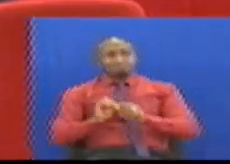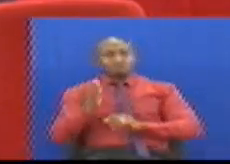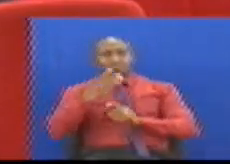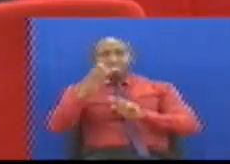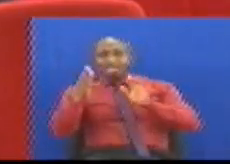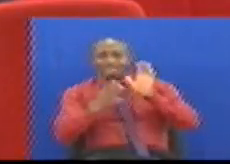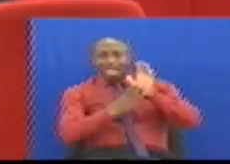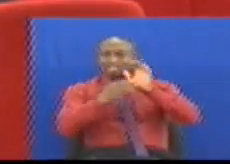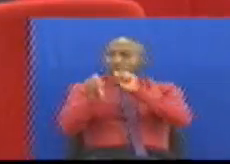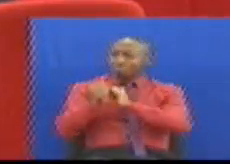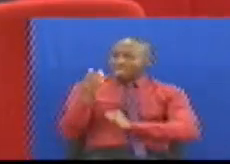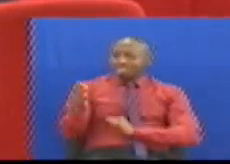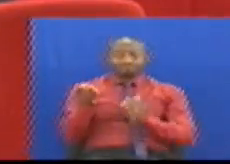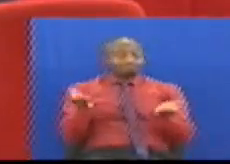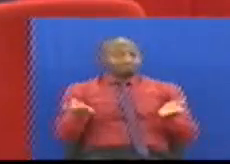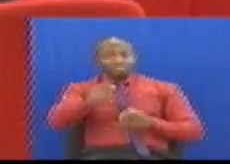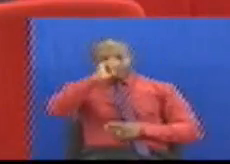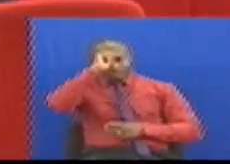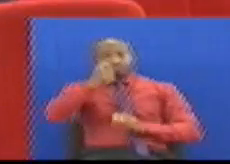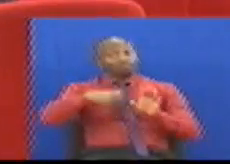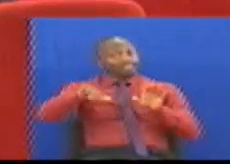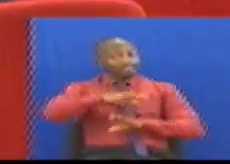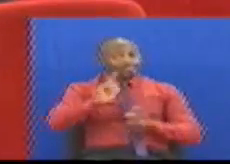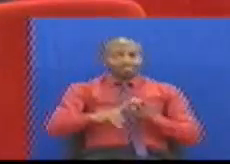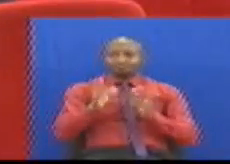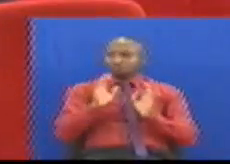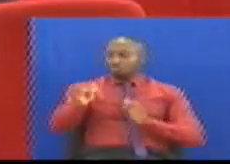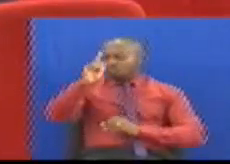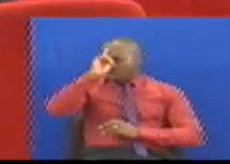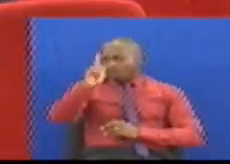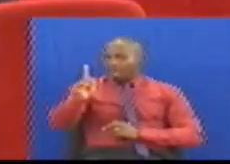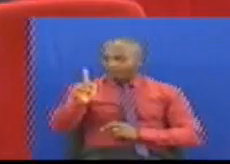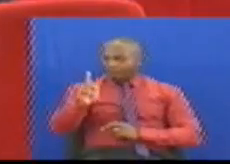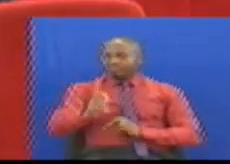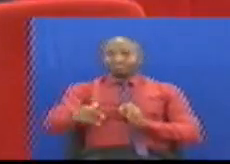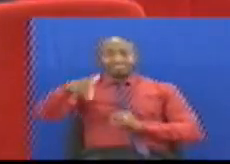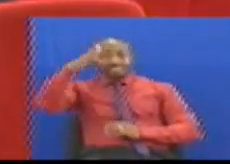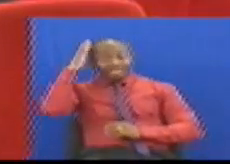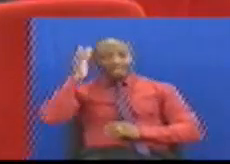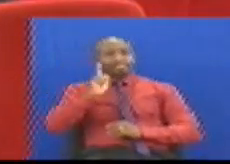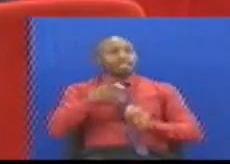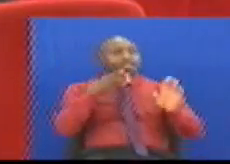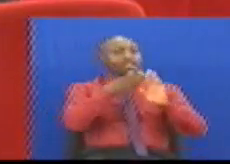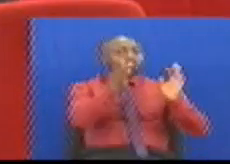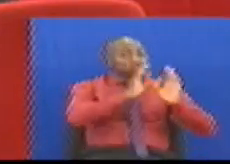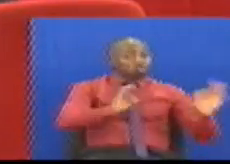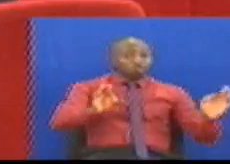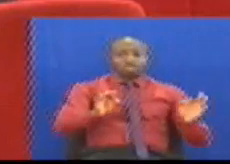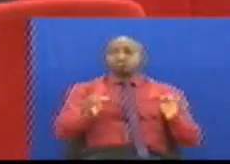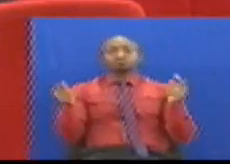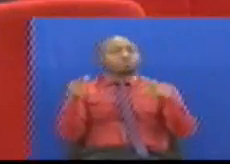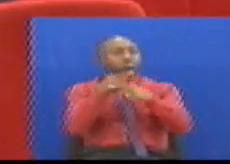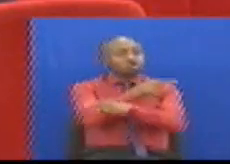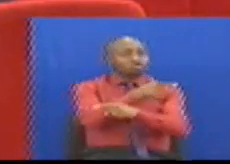bilioni 814. Mheshimiwa mwenyekiti, ieleweke tu wazi kwamba serikali ina nia njema. Tusipotoshe kwamba halmashauri